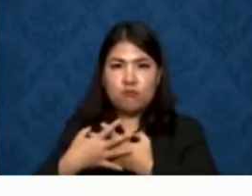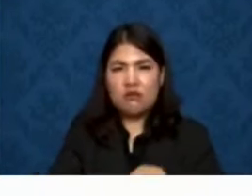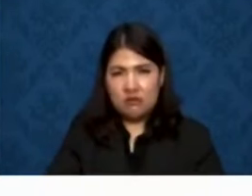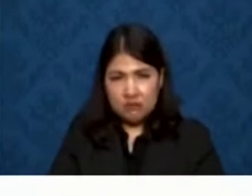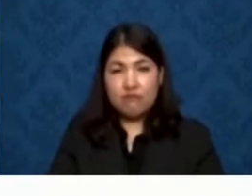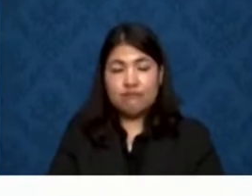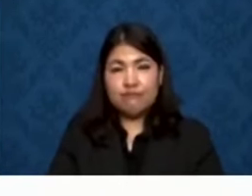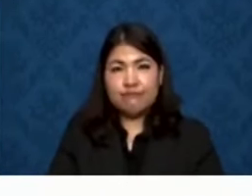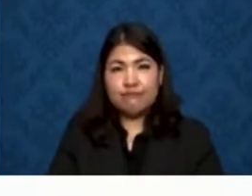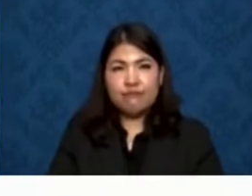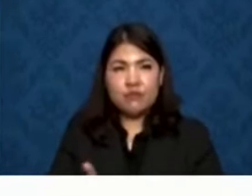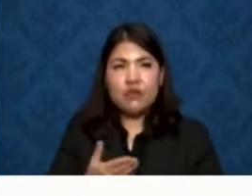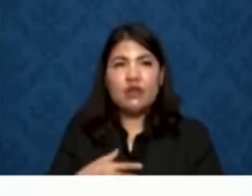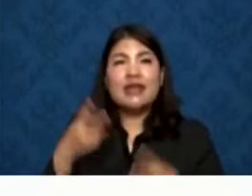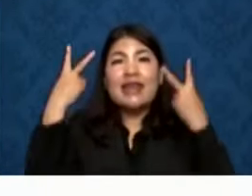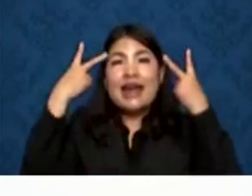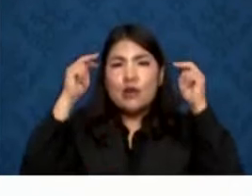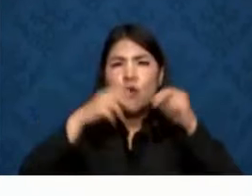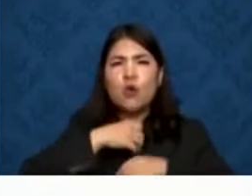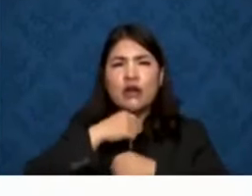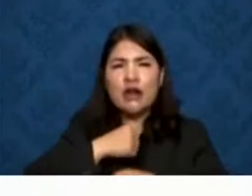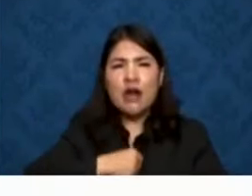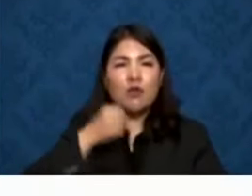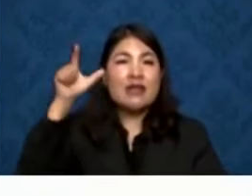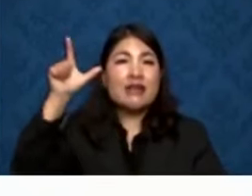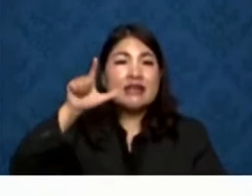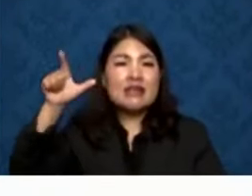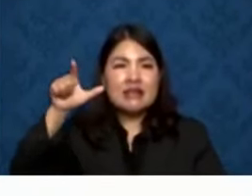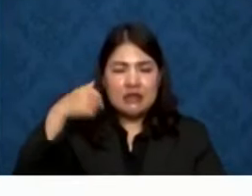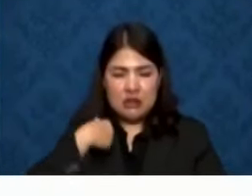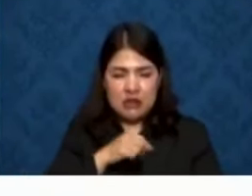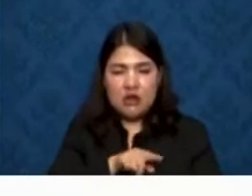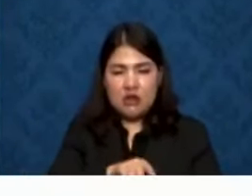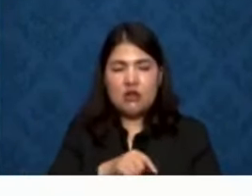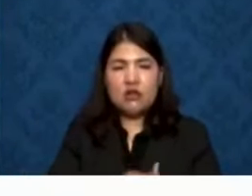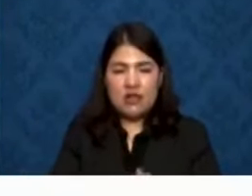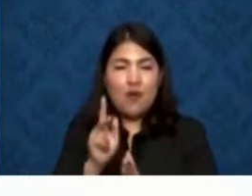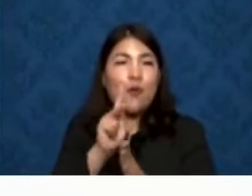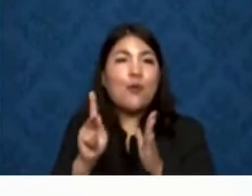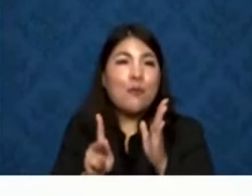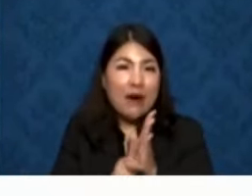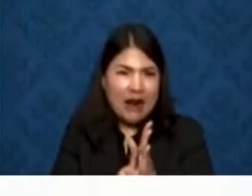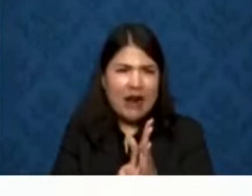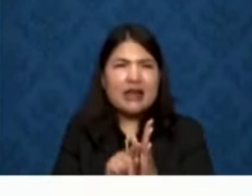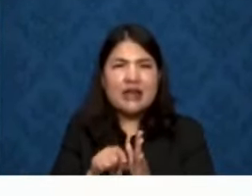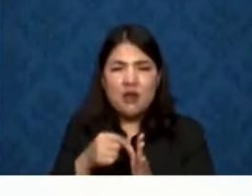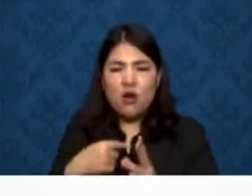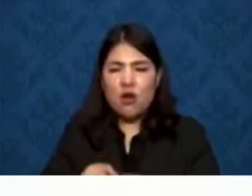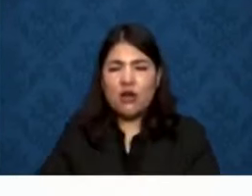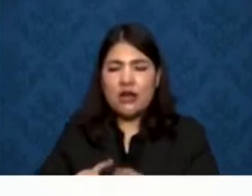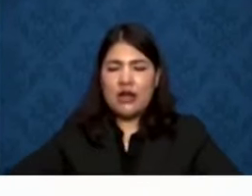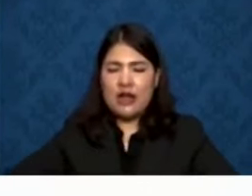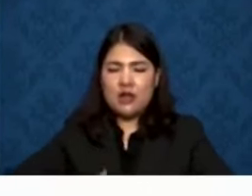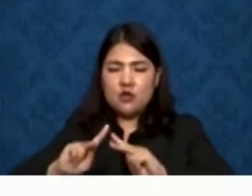แพทย์ท่านอดีตนายกทักษิณท่านก็ไปอยู่ในกฎหมายและกฎกระทรวง